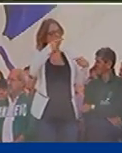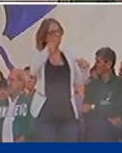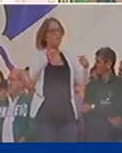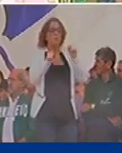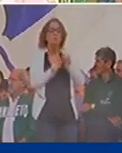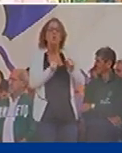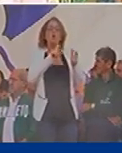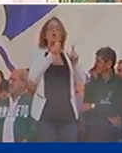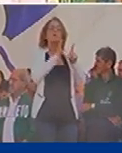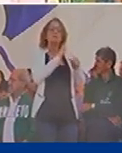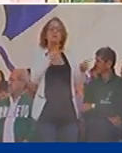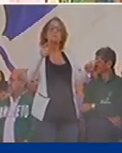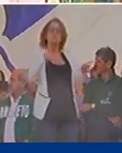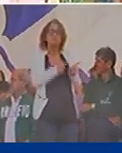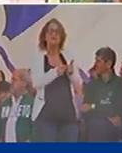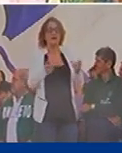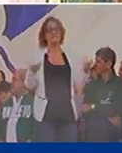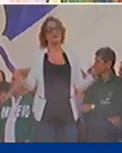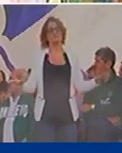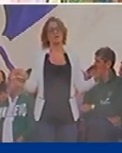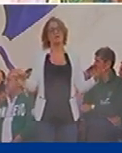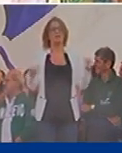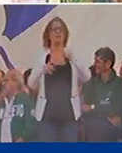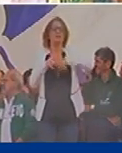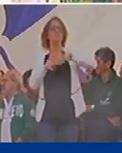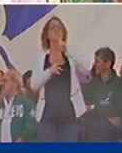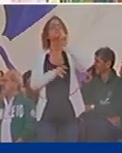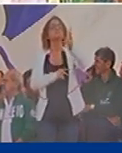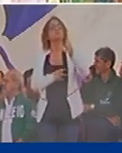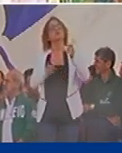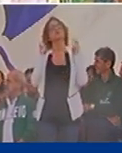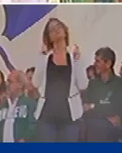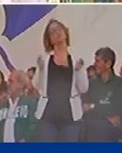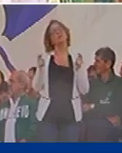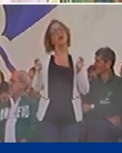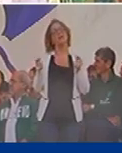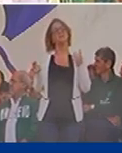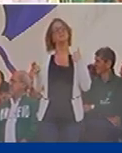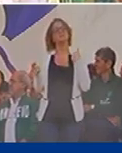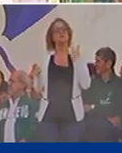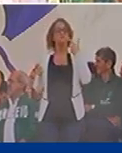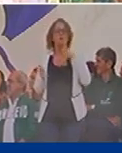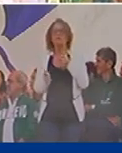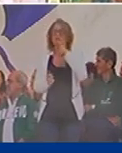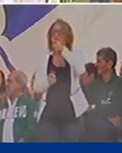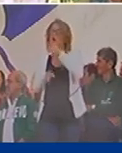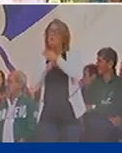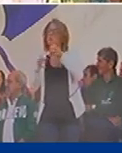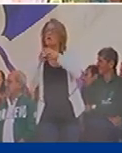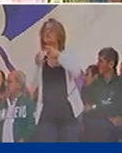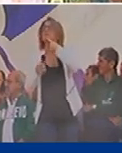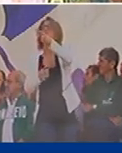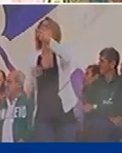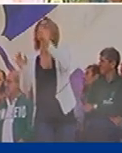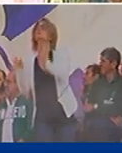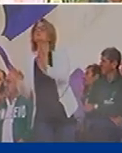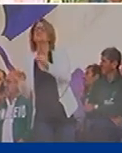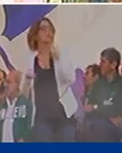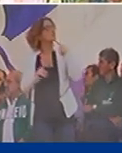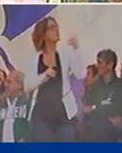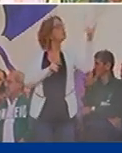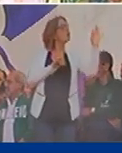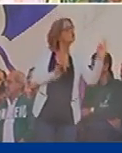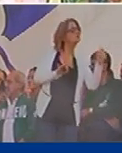una piccola parte del tempo, ragazzi, a rispondere ai giornalisti: "Ma perché quello del tuo partito ha detto così? Ha detto